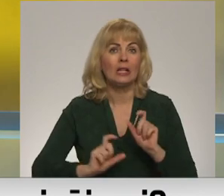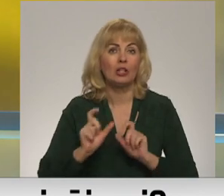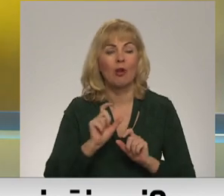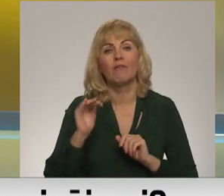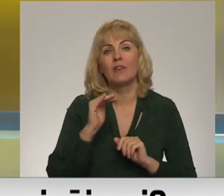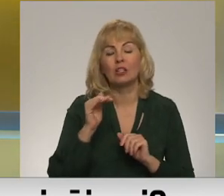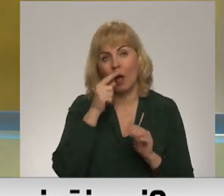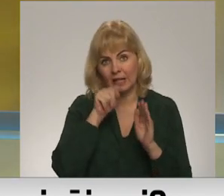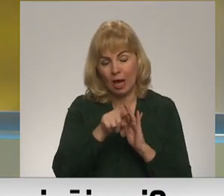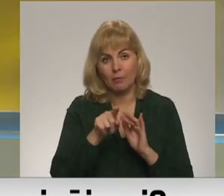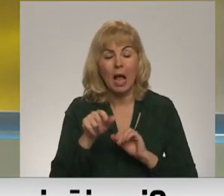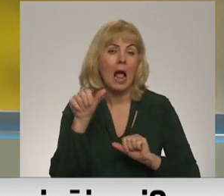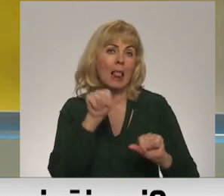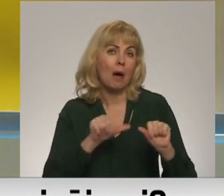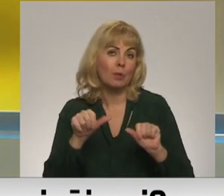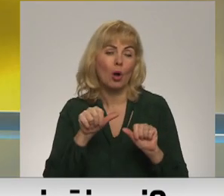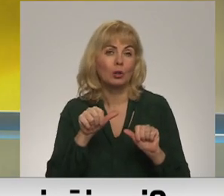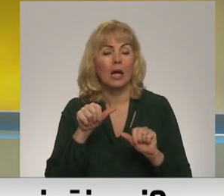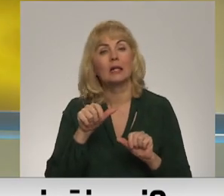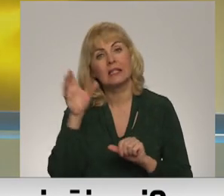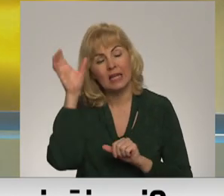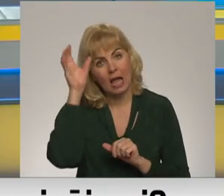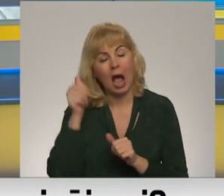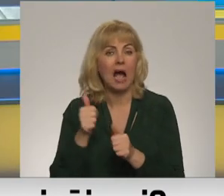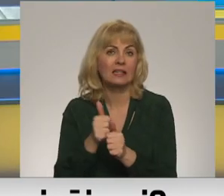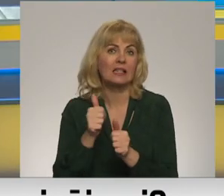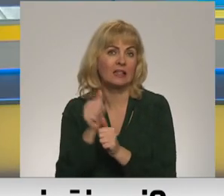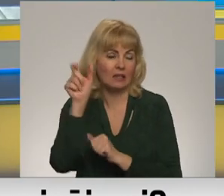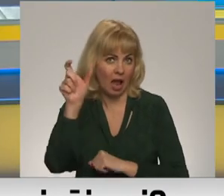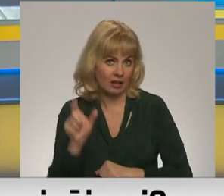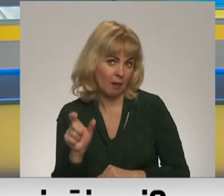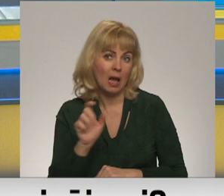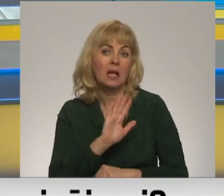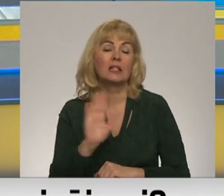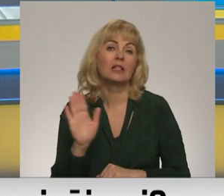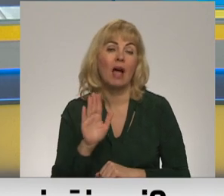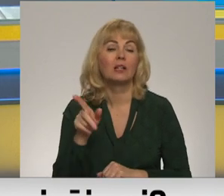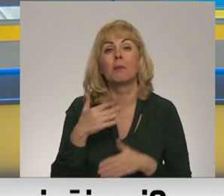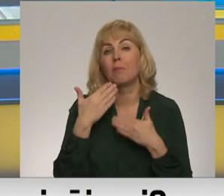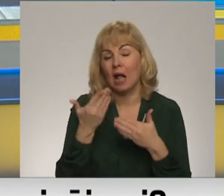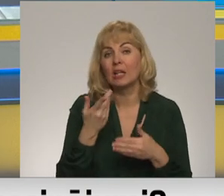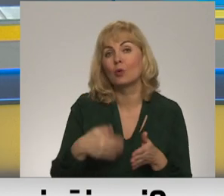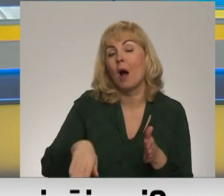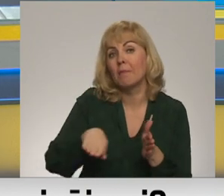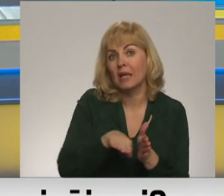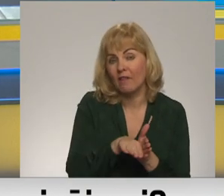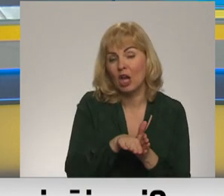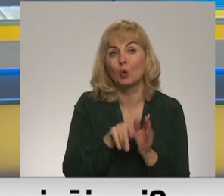kiberfizikālo sistēmu laboratorijas zinātniskajam asistentam Kirilam Solovjevam. Sveicināts, Solovjev kungs, paldies, ka pievienojaties